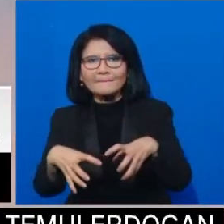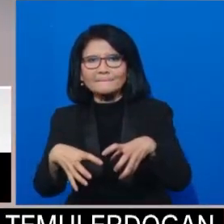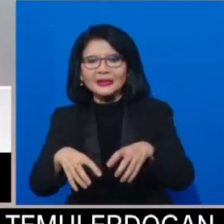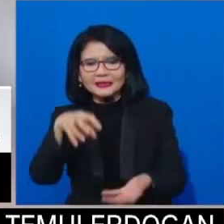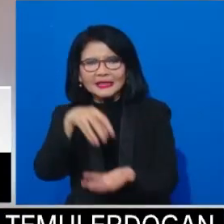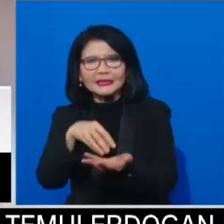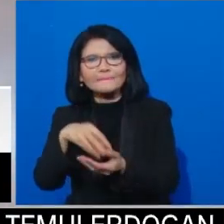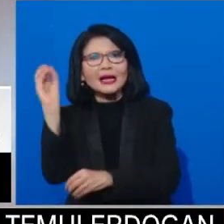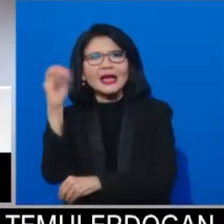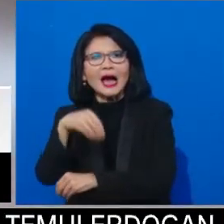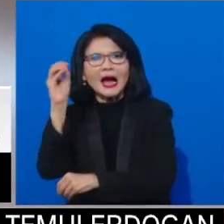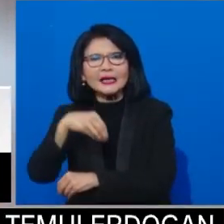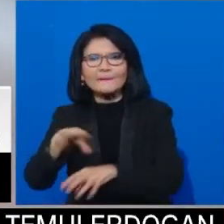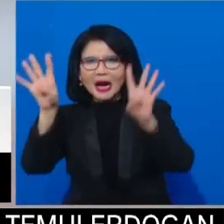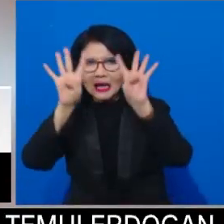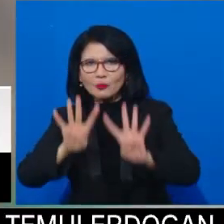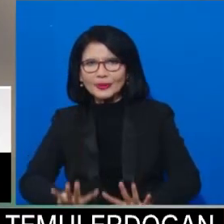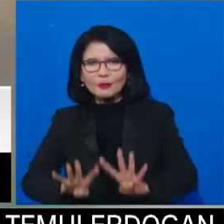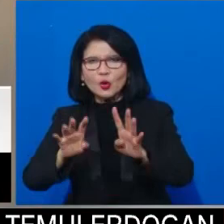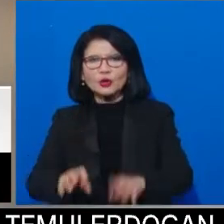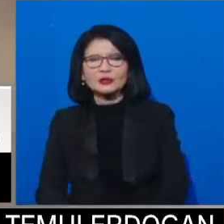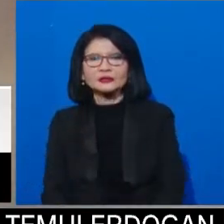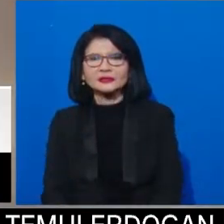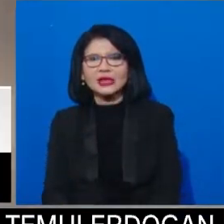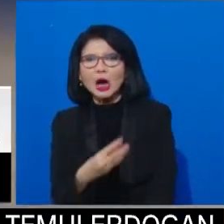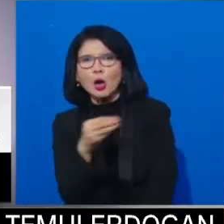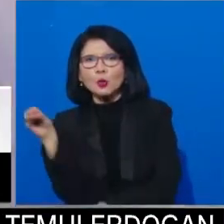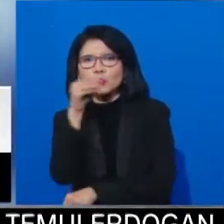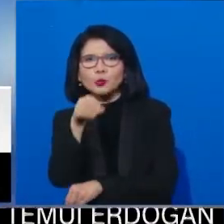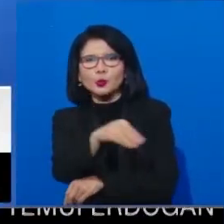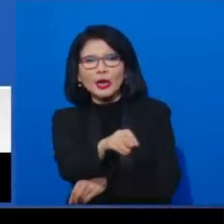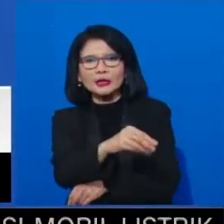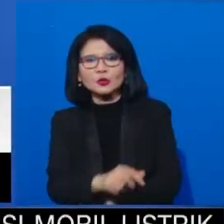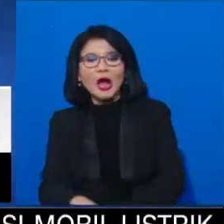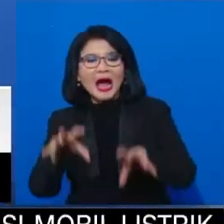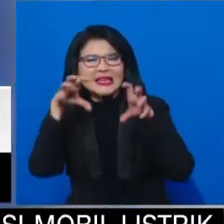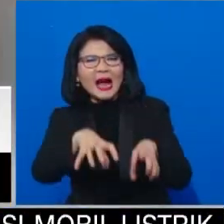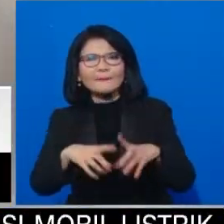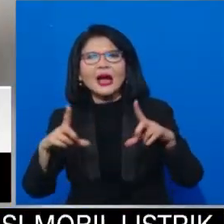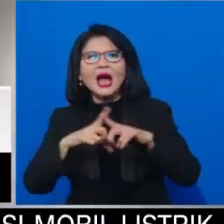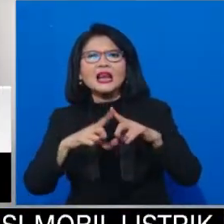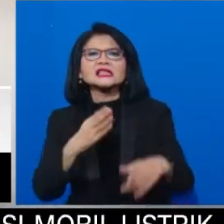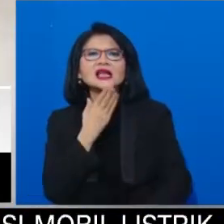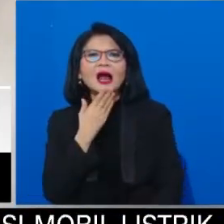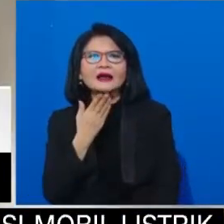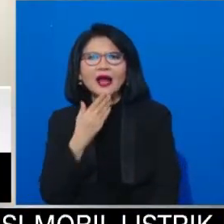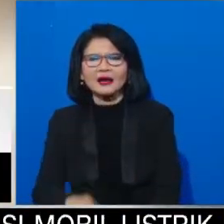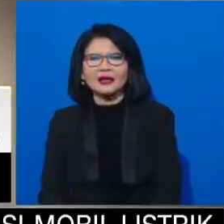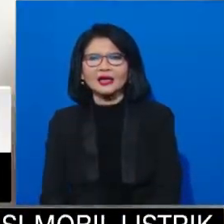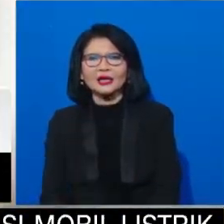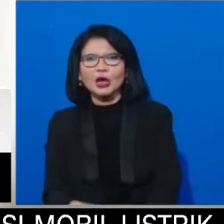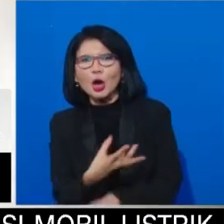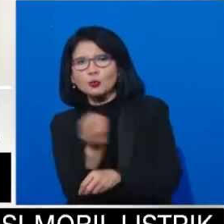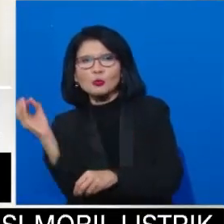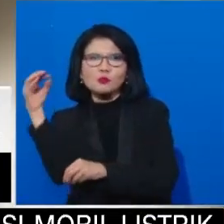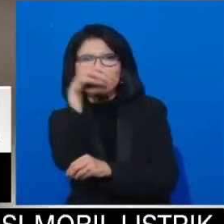di Kabupaten Bogor, Jawa Barat, Rabu siang. Ular berbisa ini ditangkap menggunakan alat seadanya. Meski sempat melawan, ular